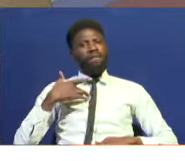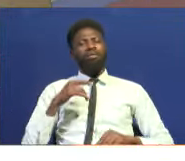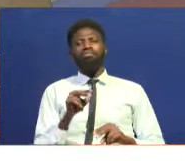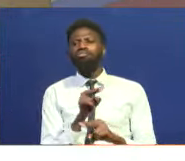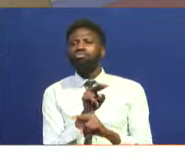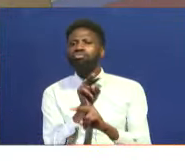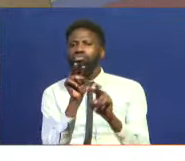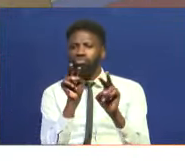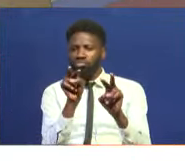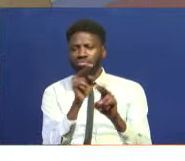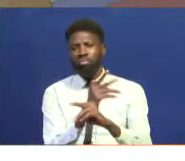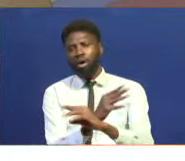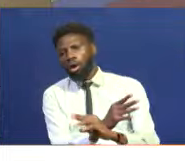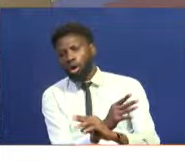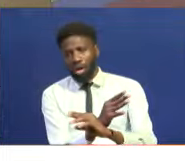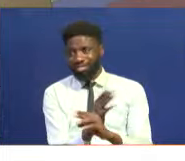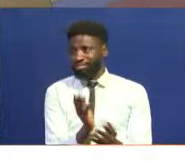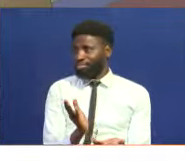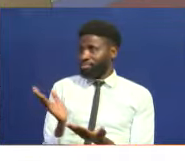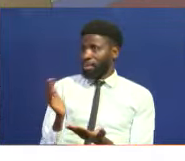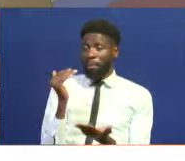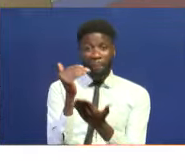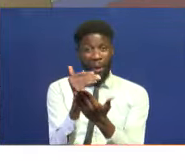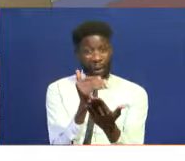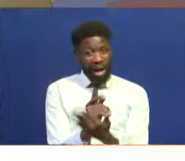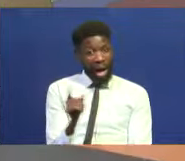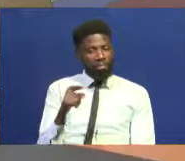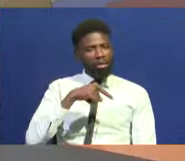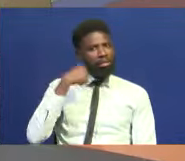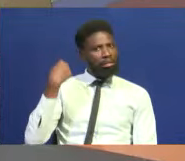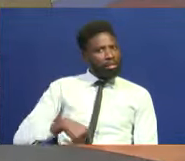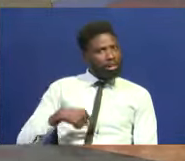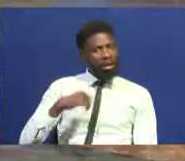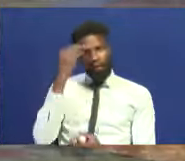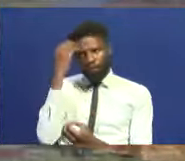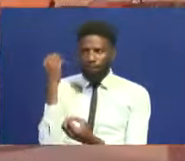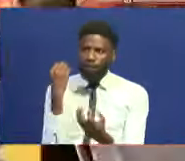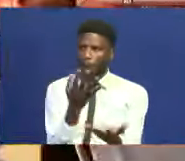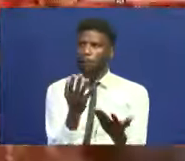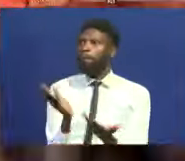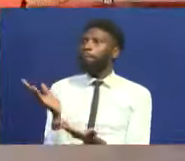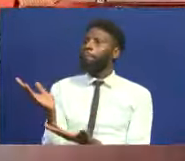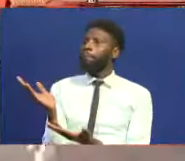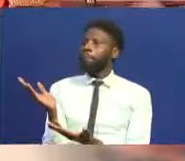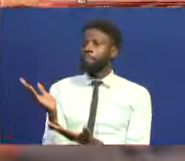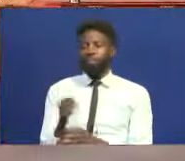ni kwenye makala yetu ya Ifahamu China. Tazama mtazamaji.